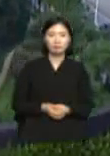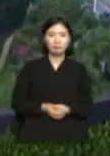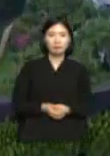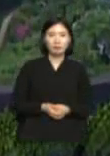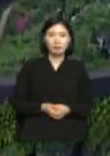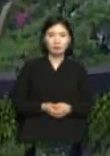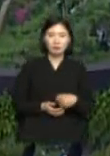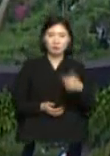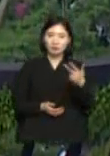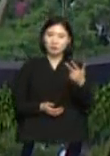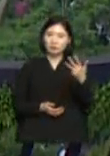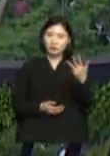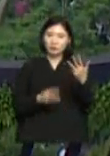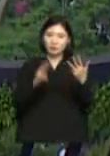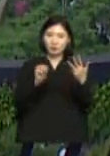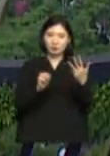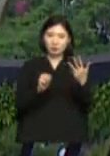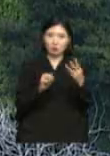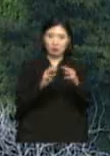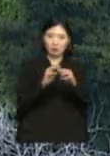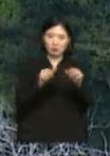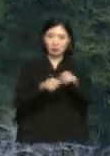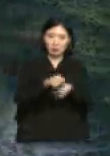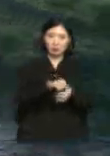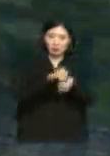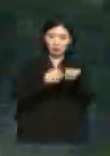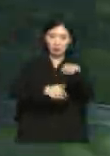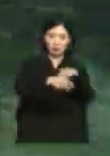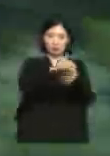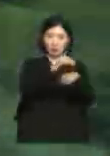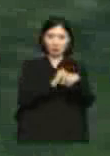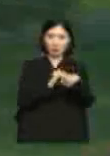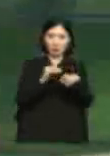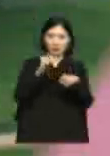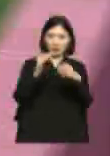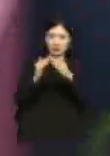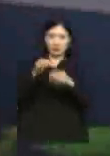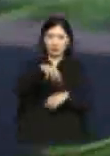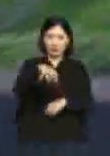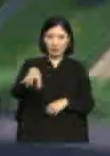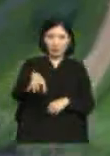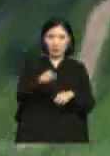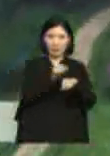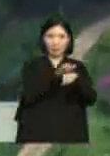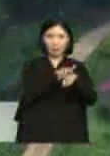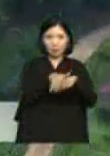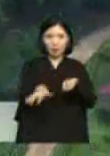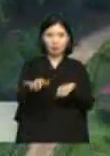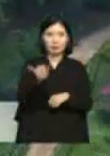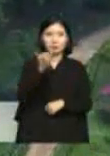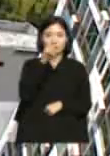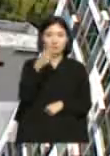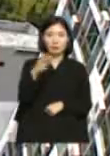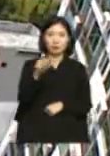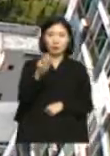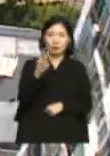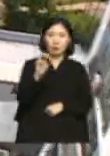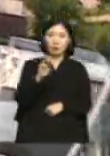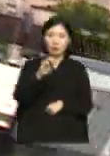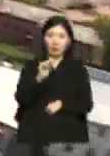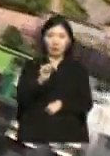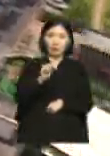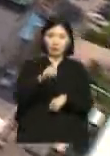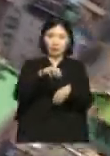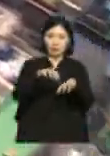7에서 8미터 높이의 모래 둔덕이 주택가 사이로 길게 뻗어 있습니다. 길이만 총 2km, 85만여 제곱미터의 마을